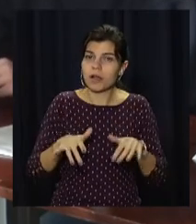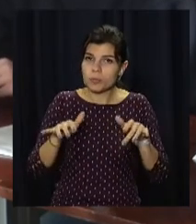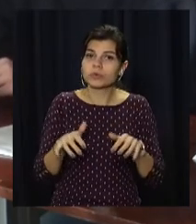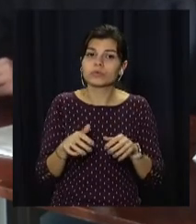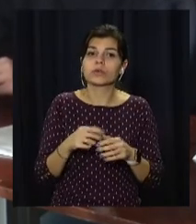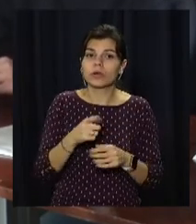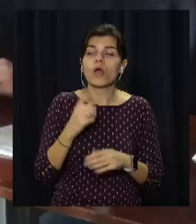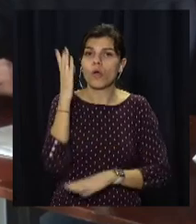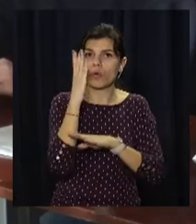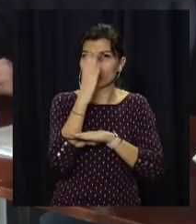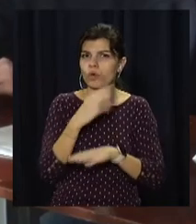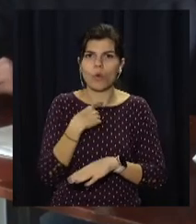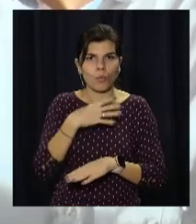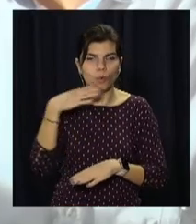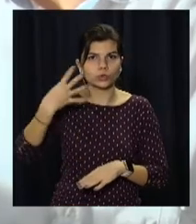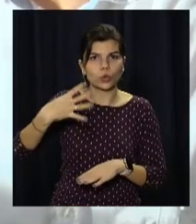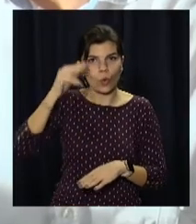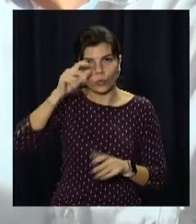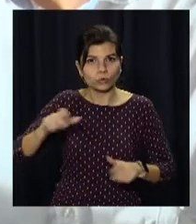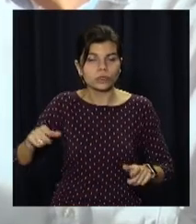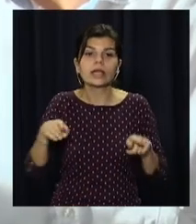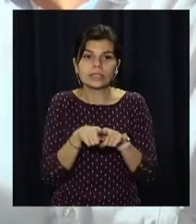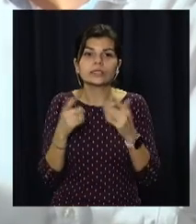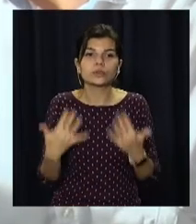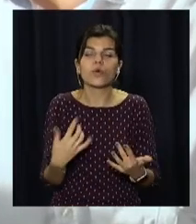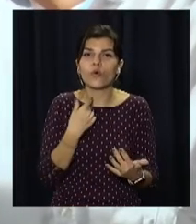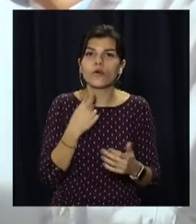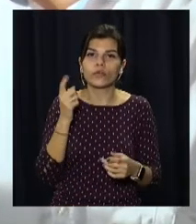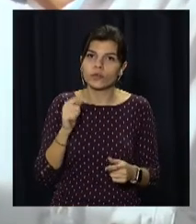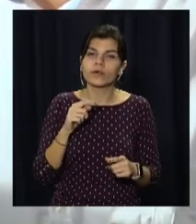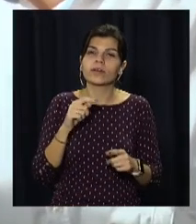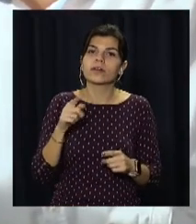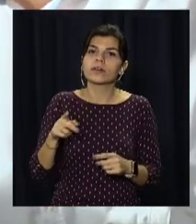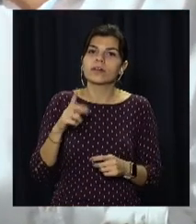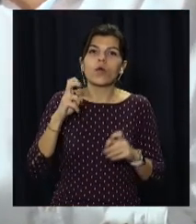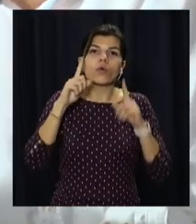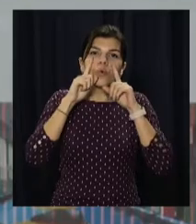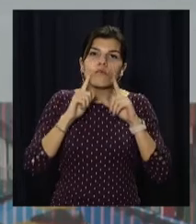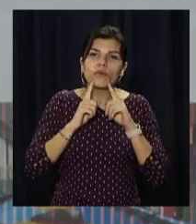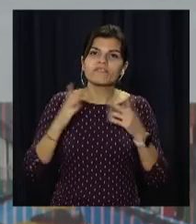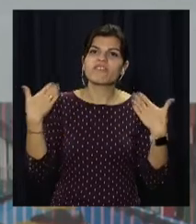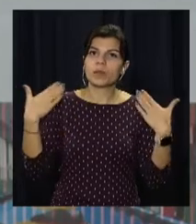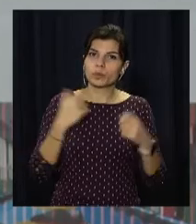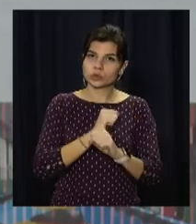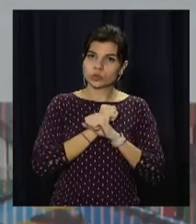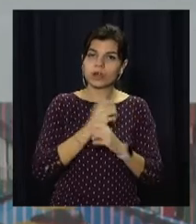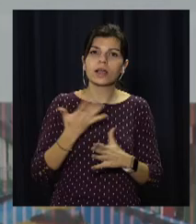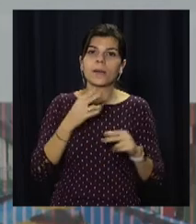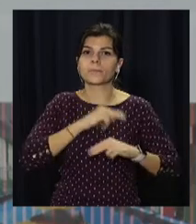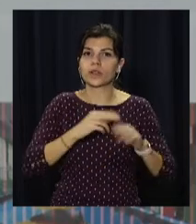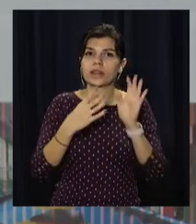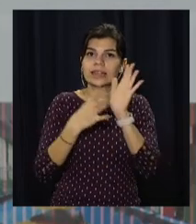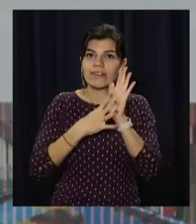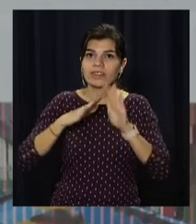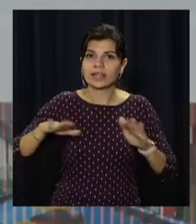еволюцію проголосували найбільше – 40 учнів. Стільки ж голосів віддали і за проєкт «Комфортний відпочинок», над яким працювали